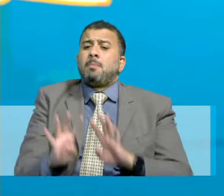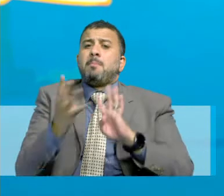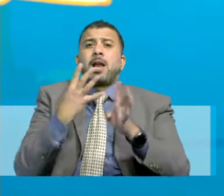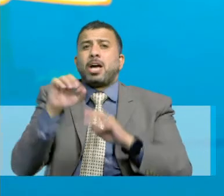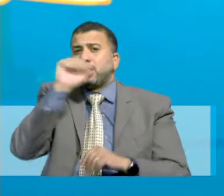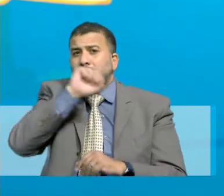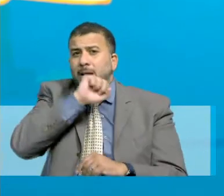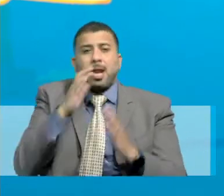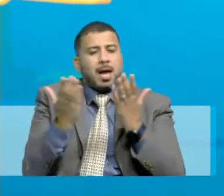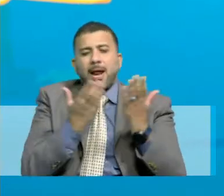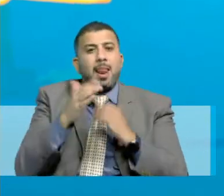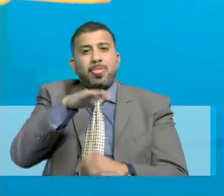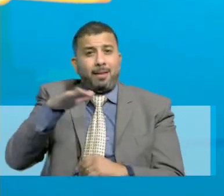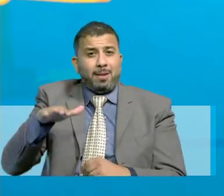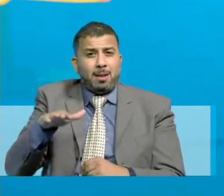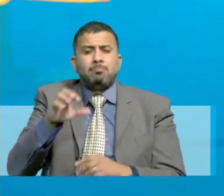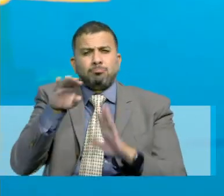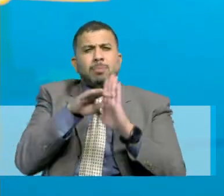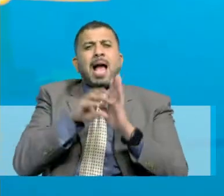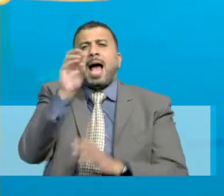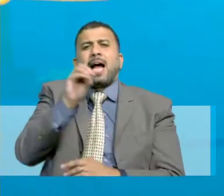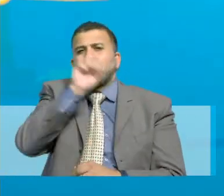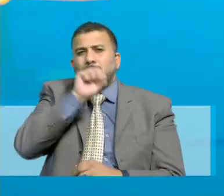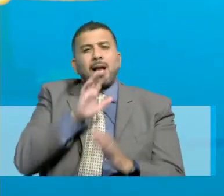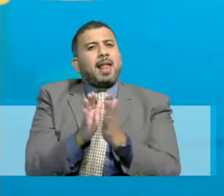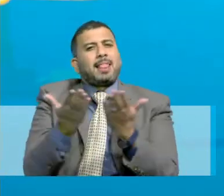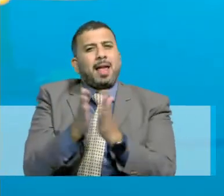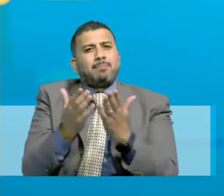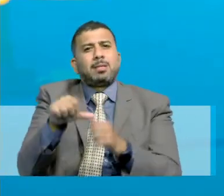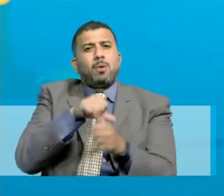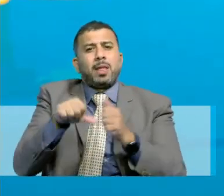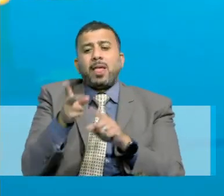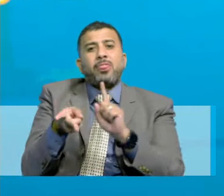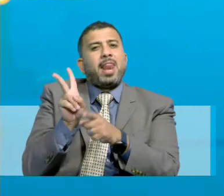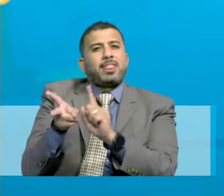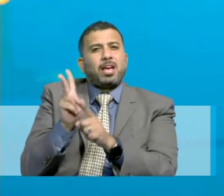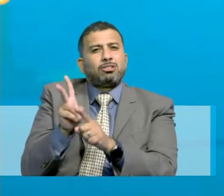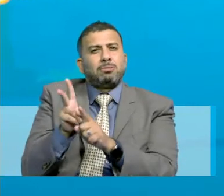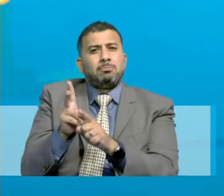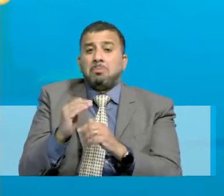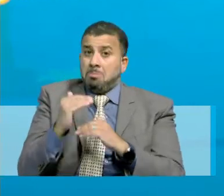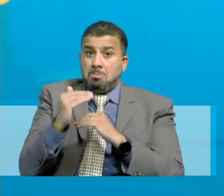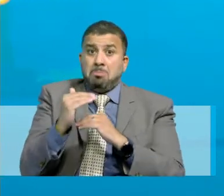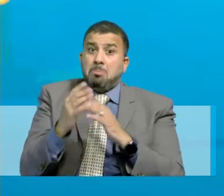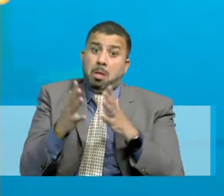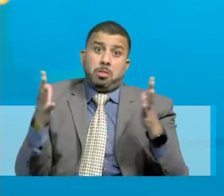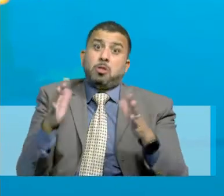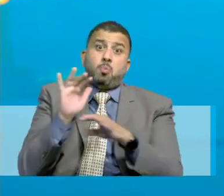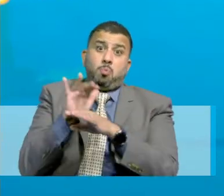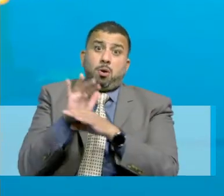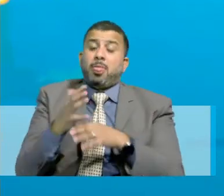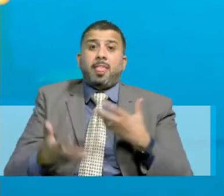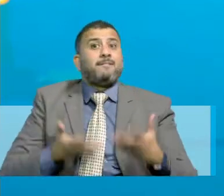إذن مهرجان الشارقة القرائي للطفل الذي تنظمه هيئة الشارقة للكتاب في دورته 12 يحظى بالعديد من